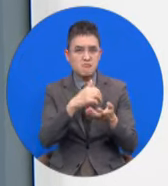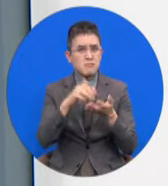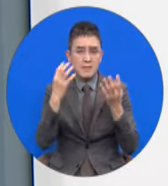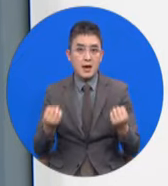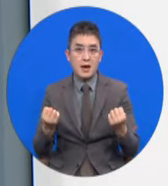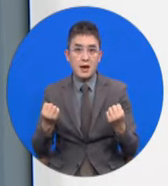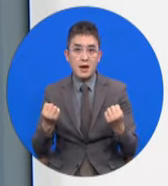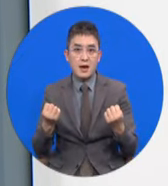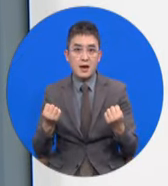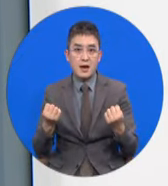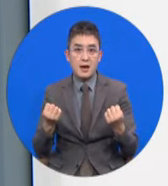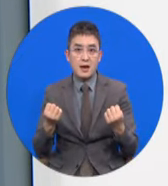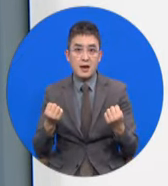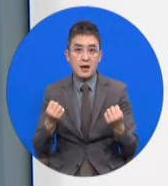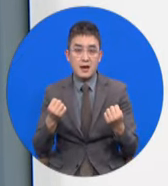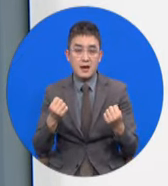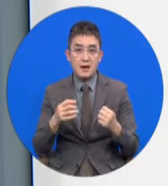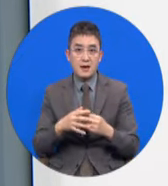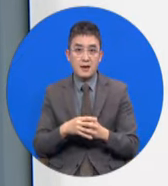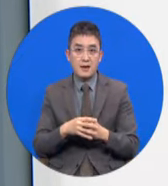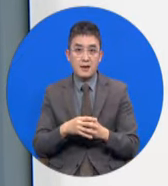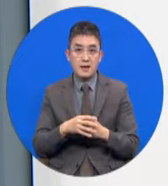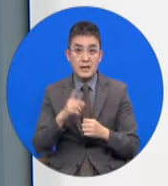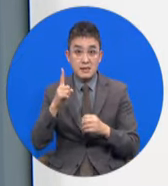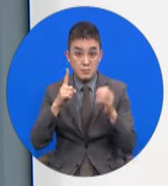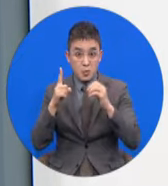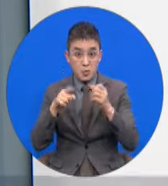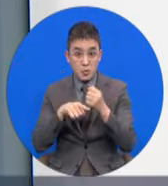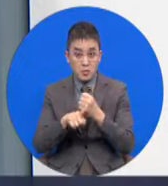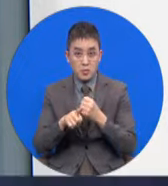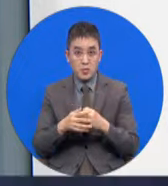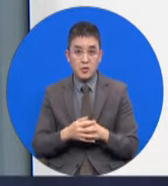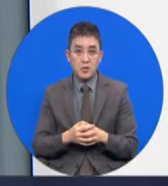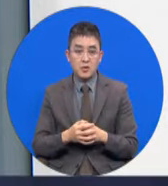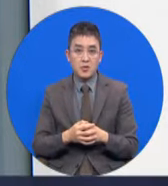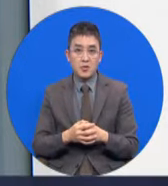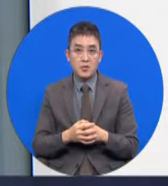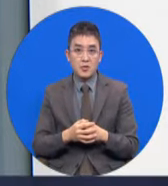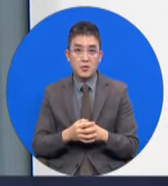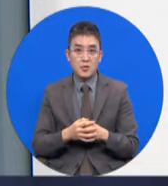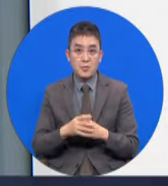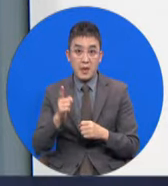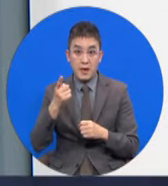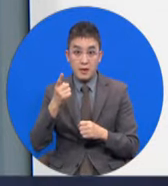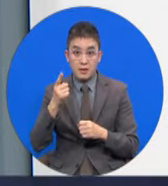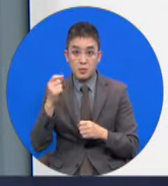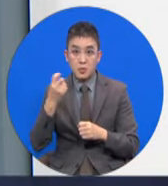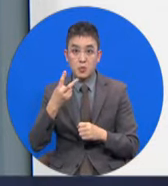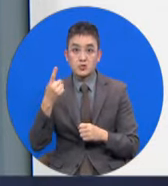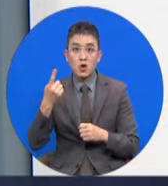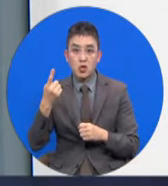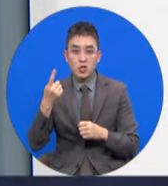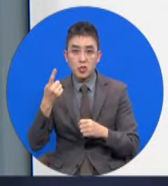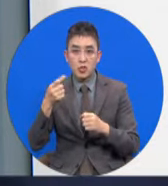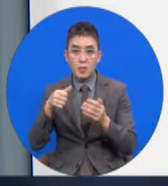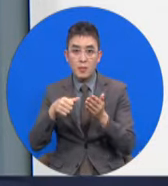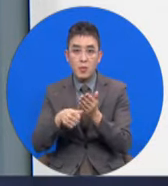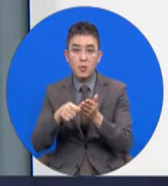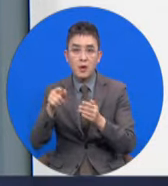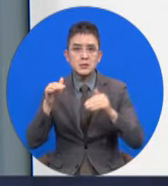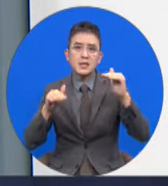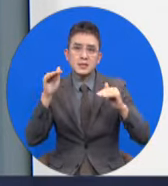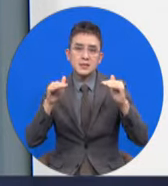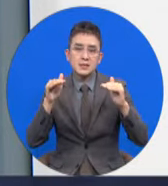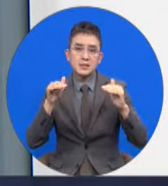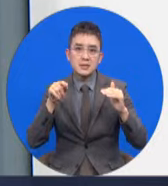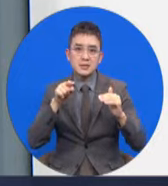1%면 결국 1,100표, 1,200표입니다. 한 1,000표 남짓으로 결정되는 많이 있기 때문에 저 투표율의 성향이 수도권에 영향을 미칠 수 있다. 이렇게